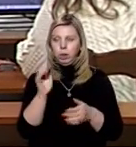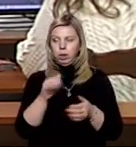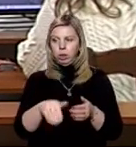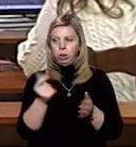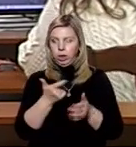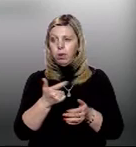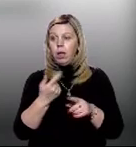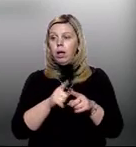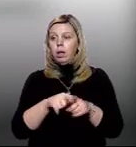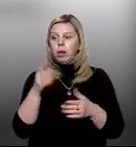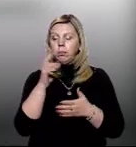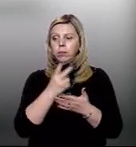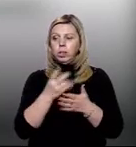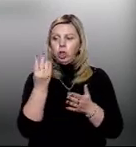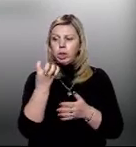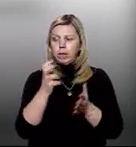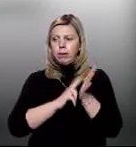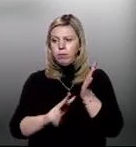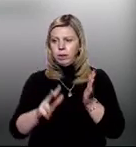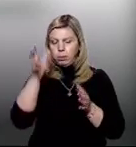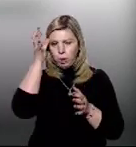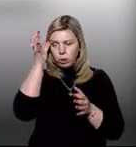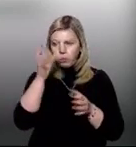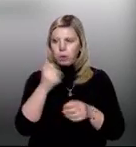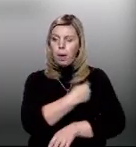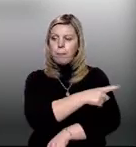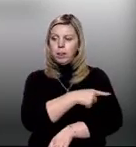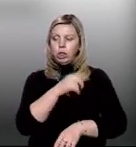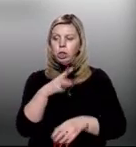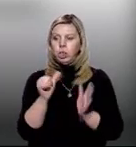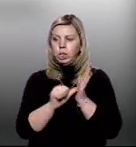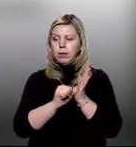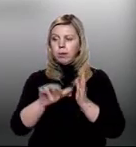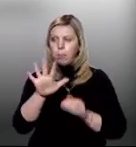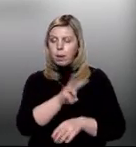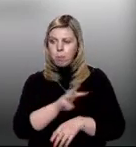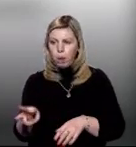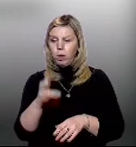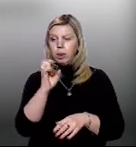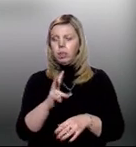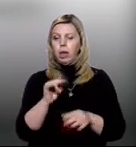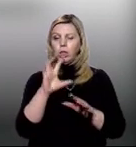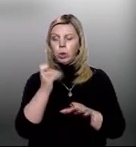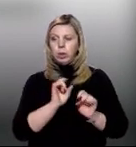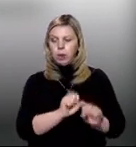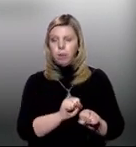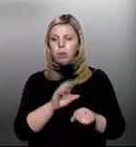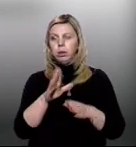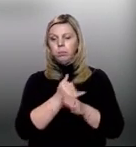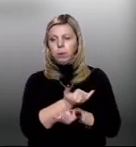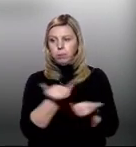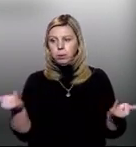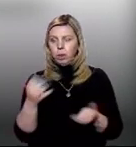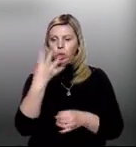1 043 534 000 гривень. На освіту передбачили майже 408 мільйонів, на медичну галузь – понад 65 мільйонів, на соцзахист та соціальне